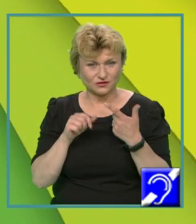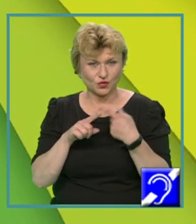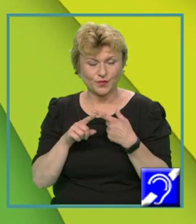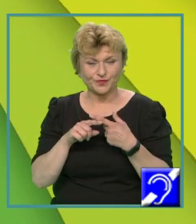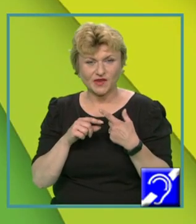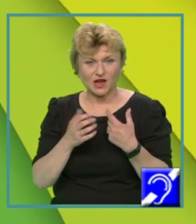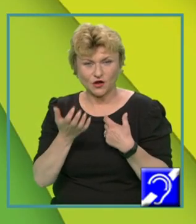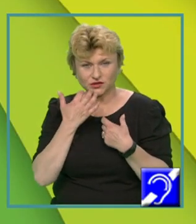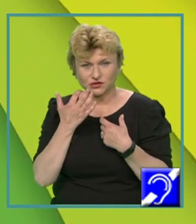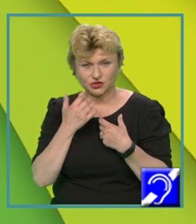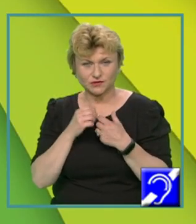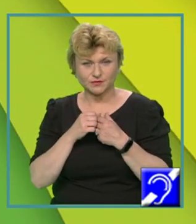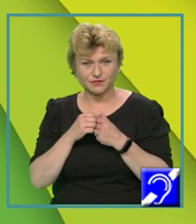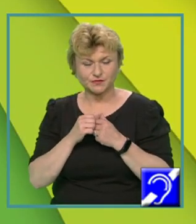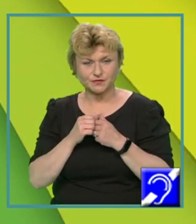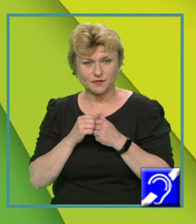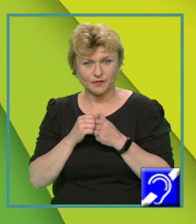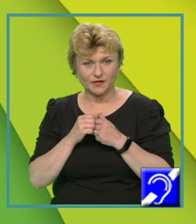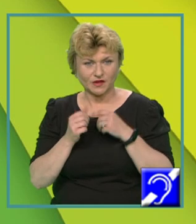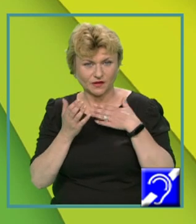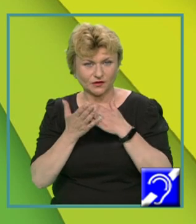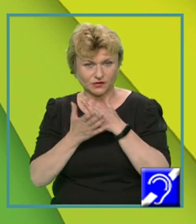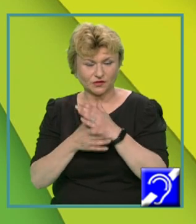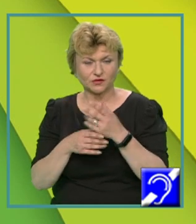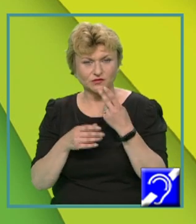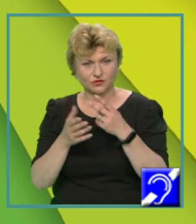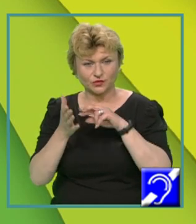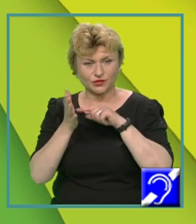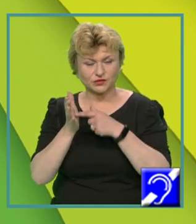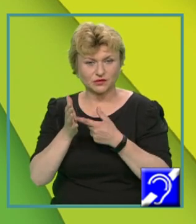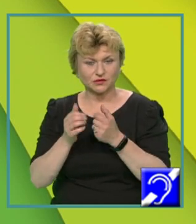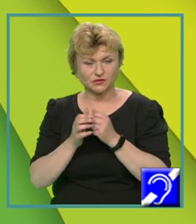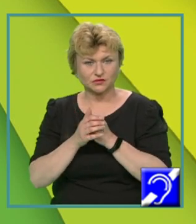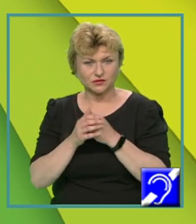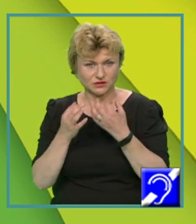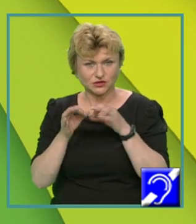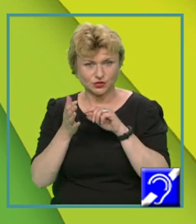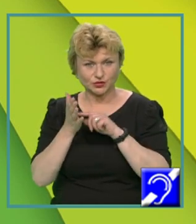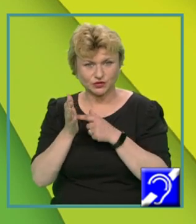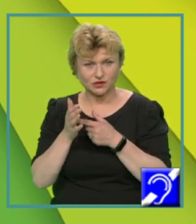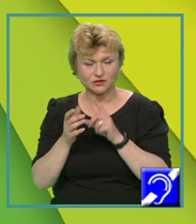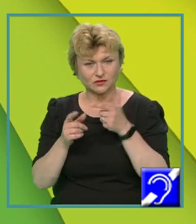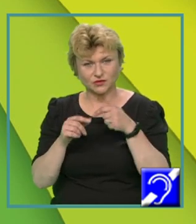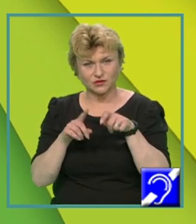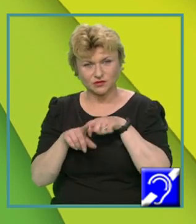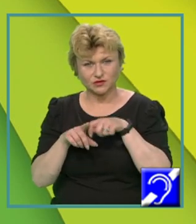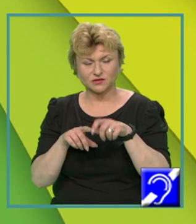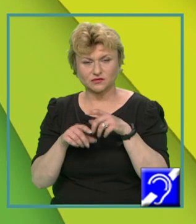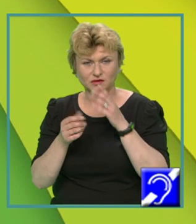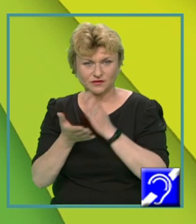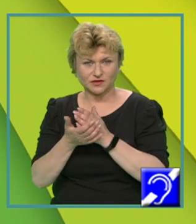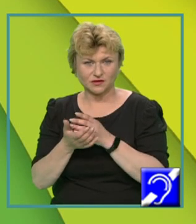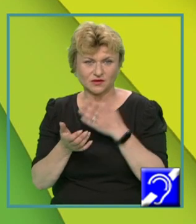fals, avem trei propoziții, trei enunțuri. Totdeauna două sunt false și ele trebuie modificate astfel încât să devină adevărate. De